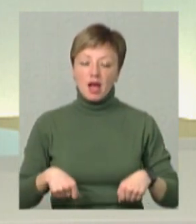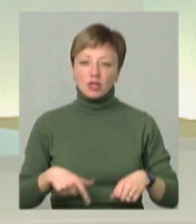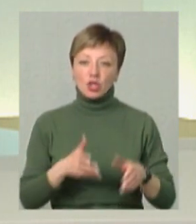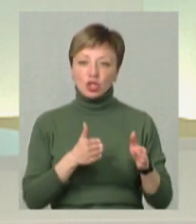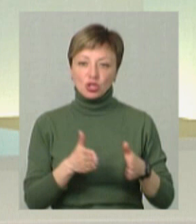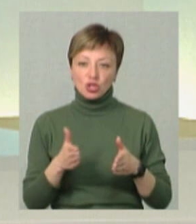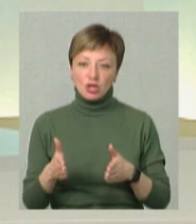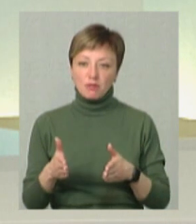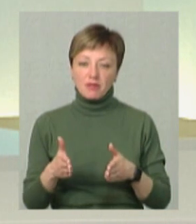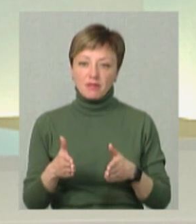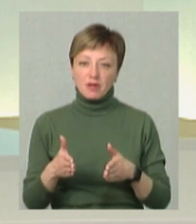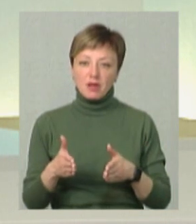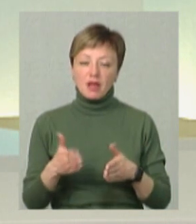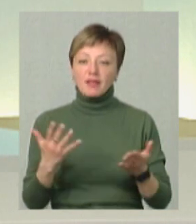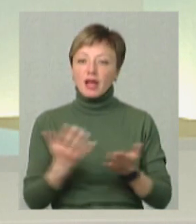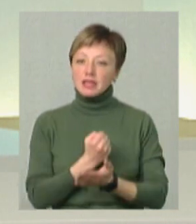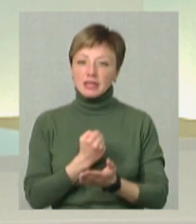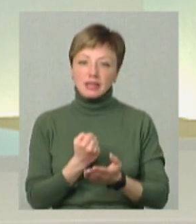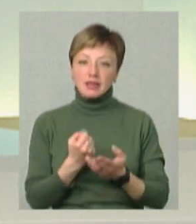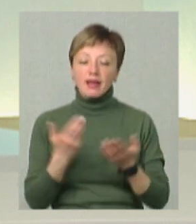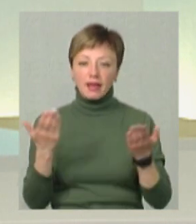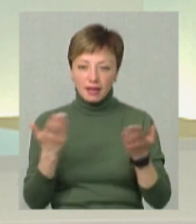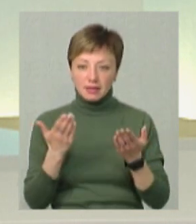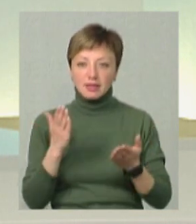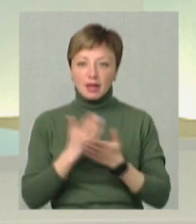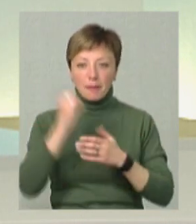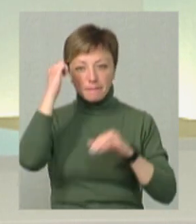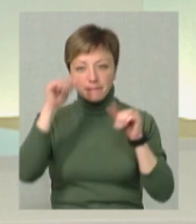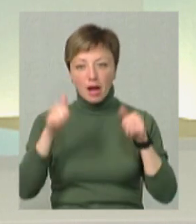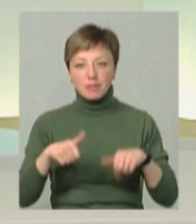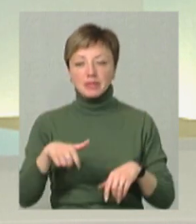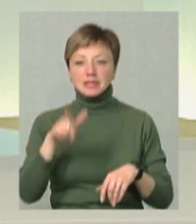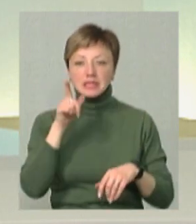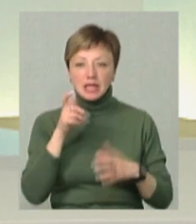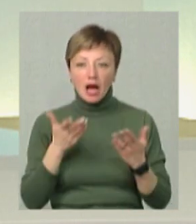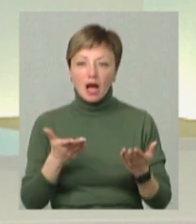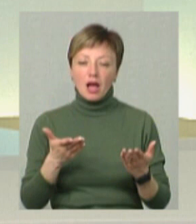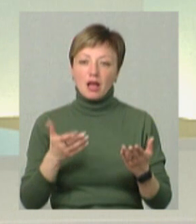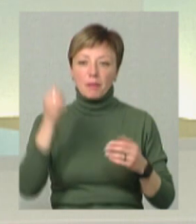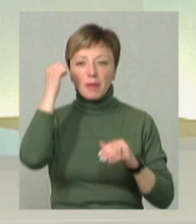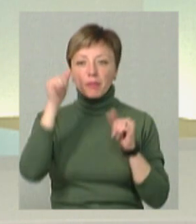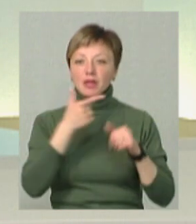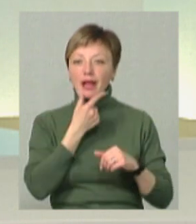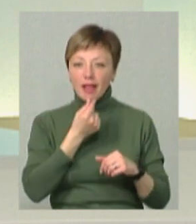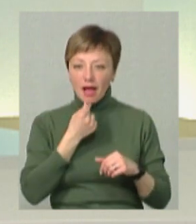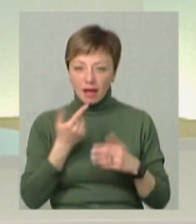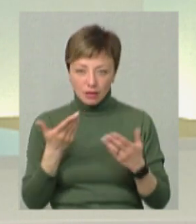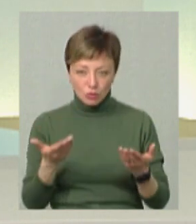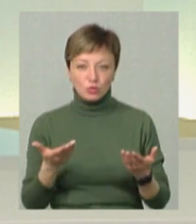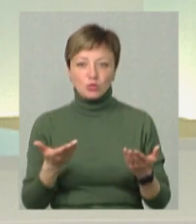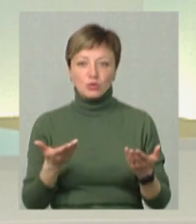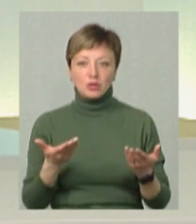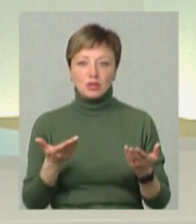і десь віднайти, кажуть, що десь він такий є пам'ятник Сталіну, можливо, знайдуть пам'ятник Леніну, один з